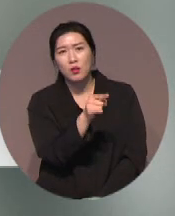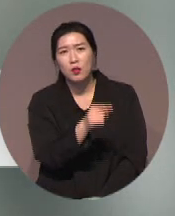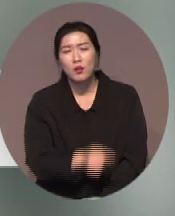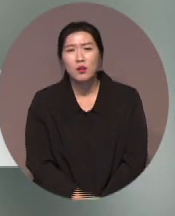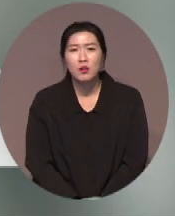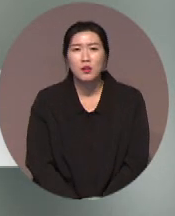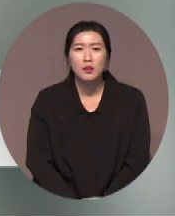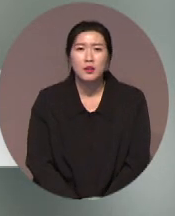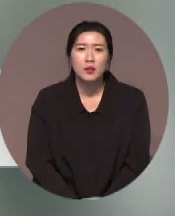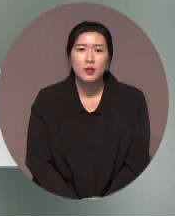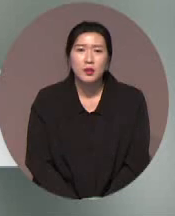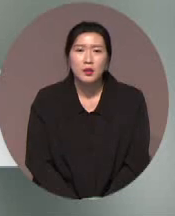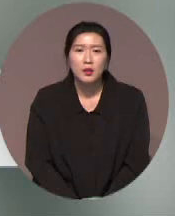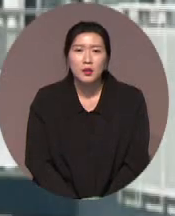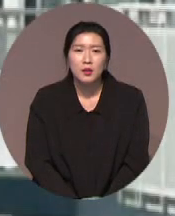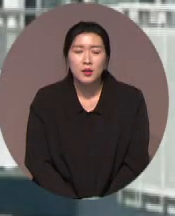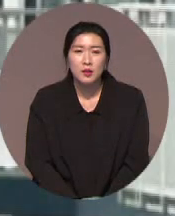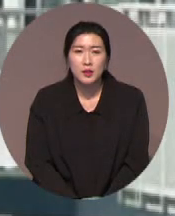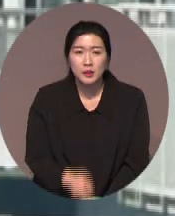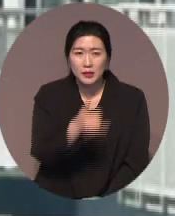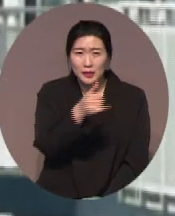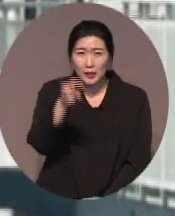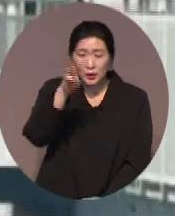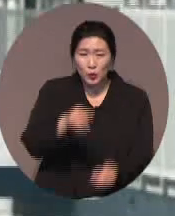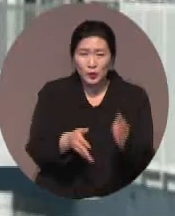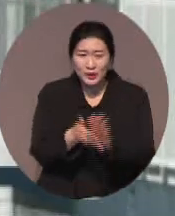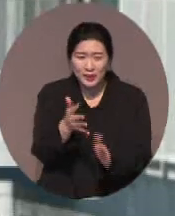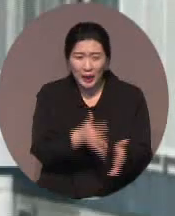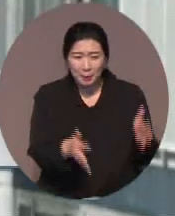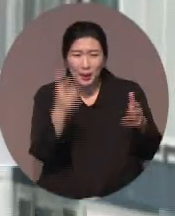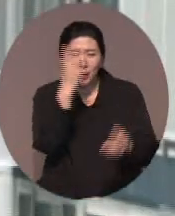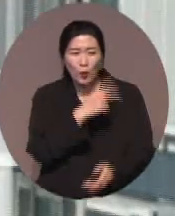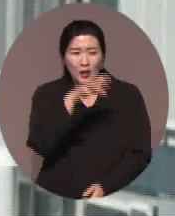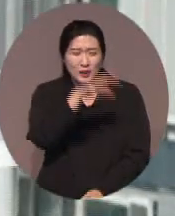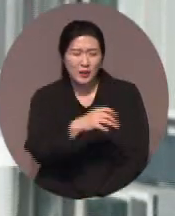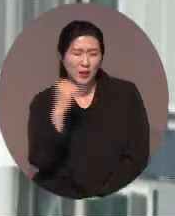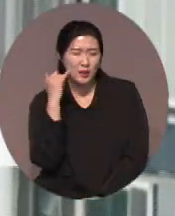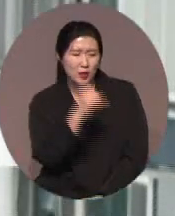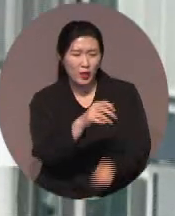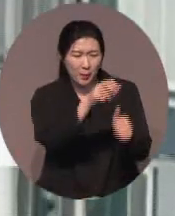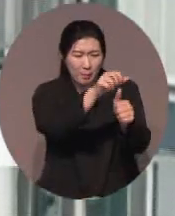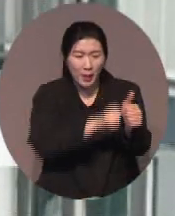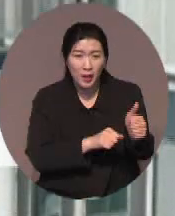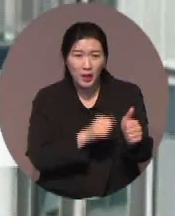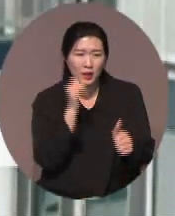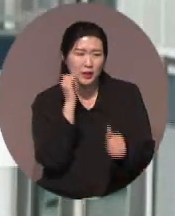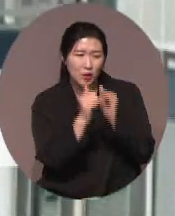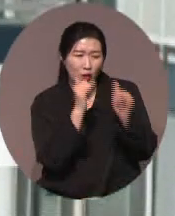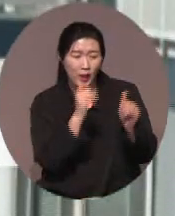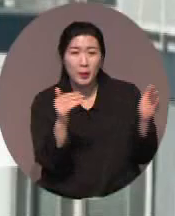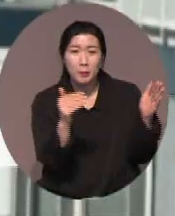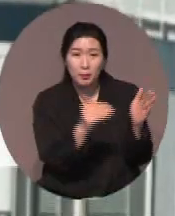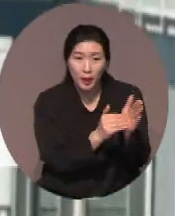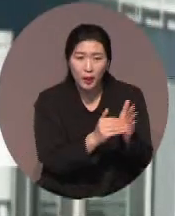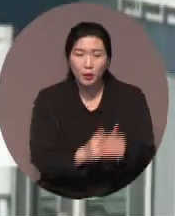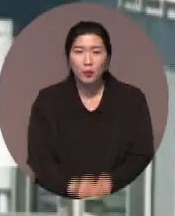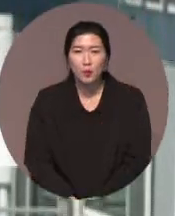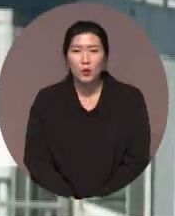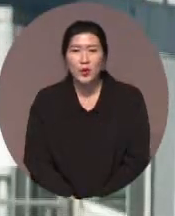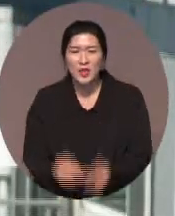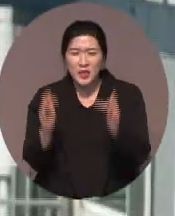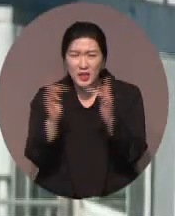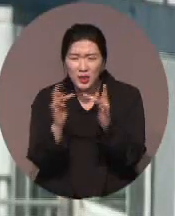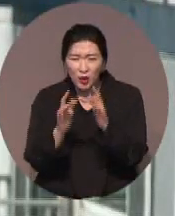올라와 논란이 일고 있습니다 세종시는 아파트 관리사무소 측에 일장기를 내려줄 것을 요청했다고 밝힌 가운데